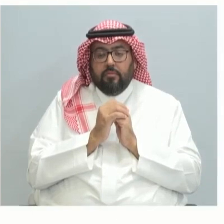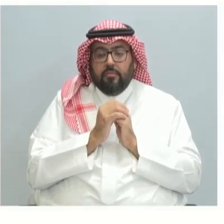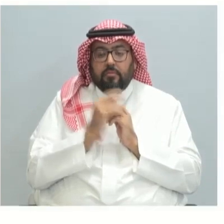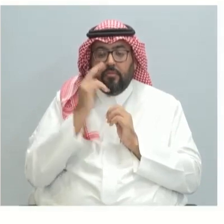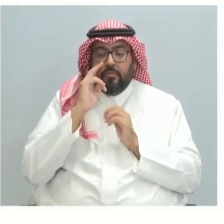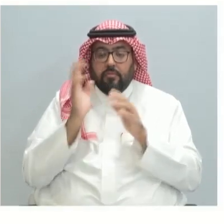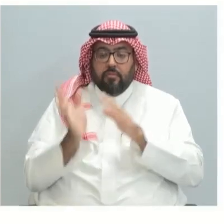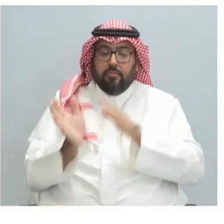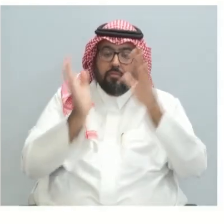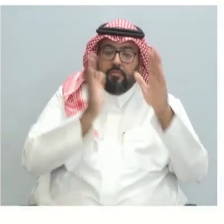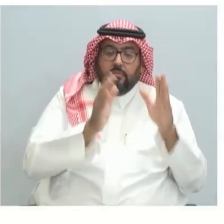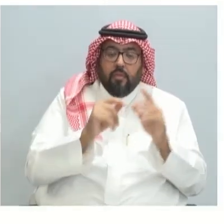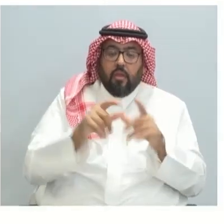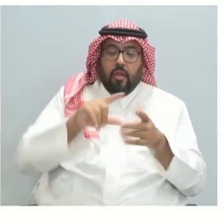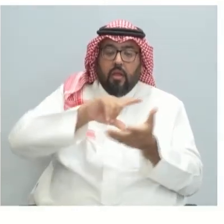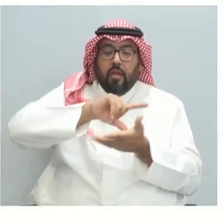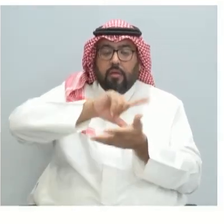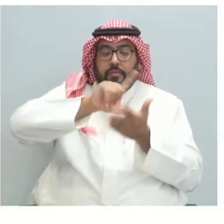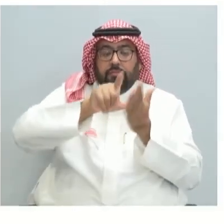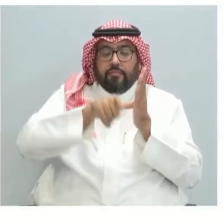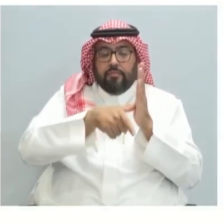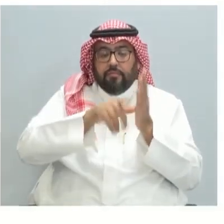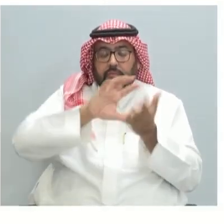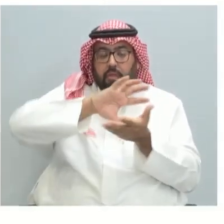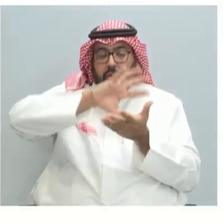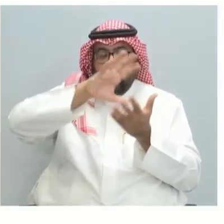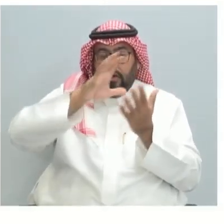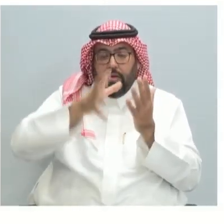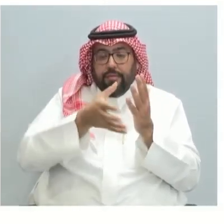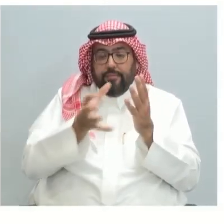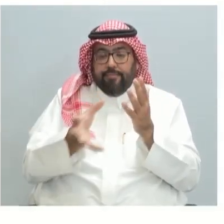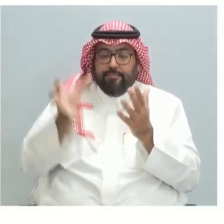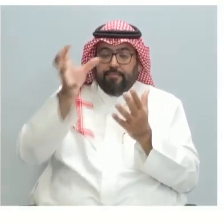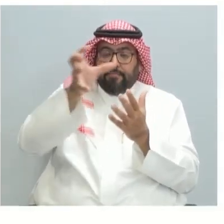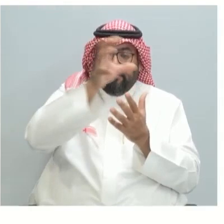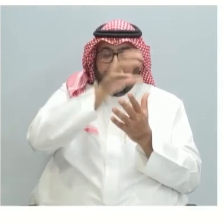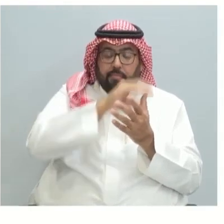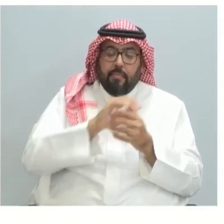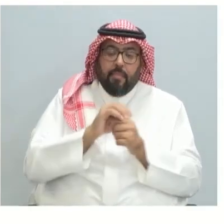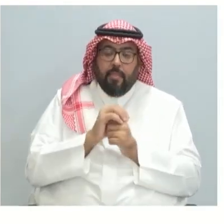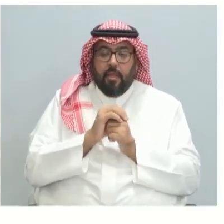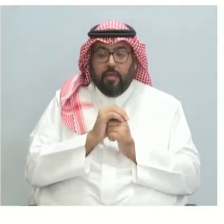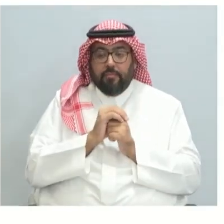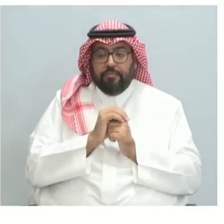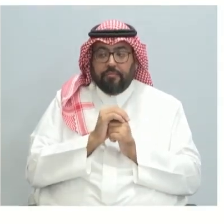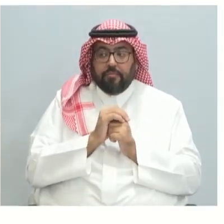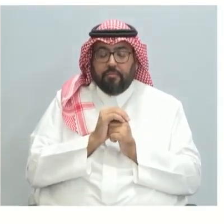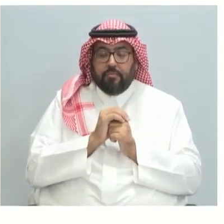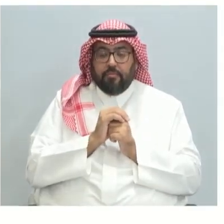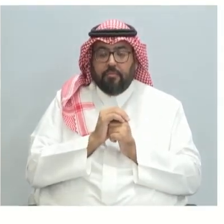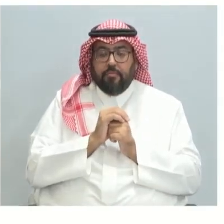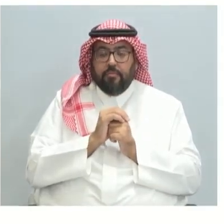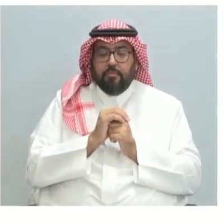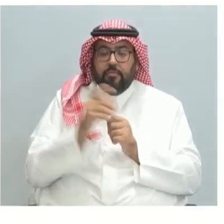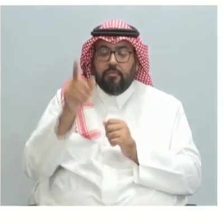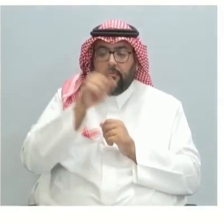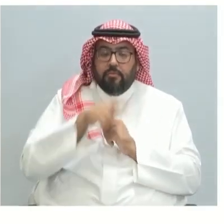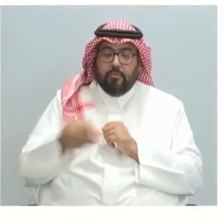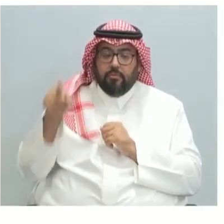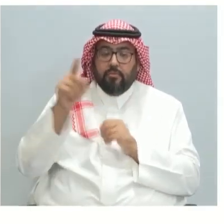انقل قطاعات الدائريه الى الدائره الان نريد ان ننقل هذه القطاعات الدائريه الى الدائره